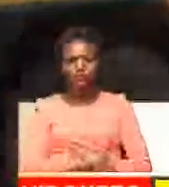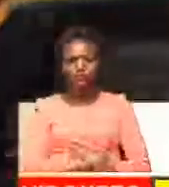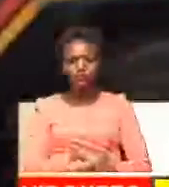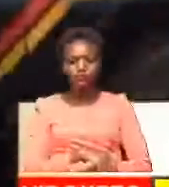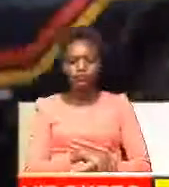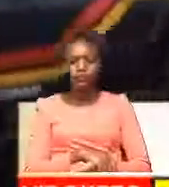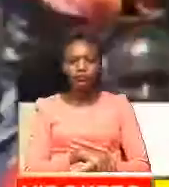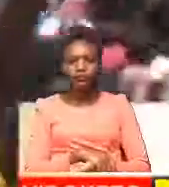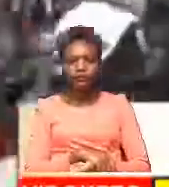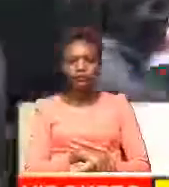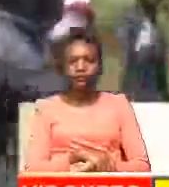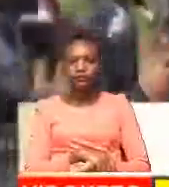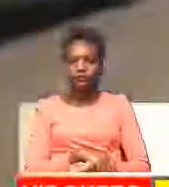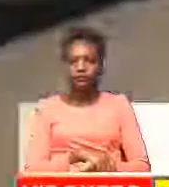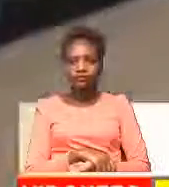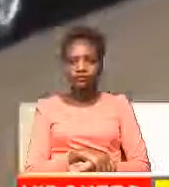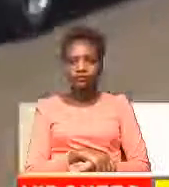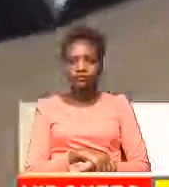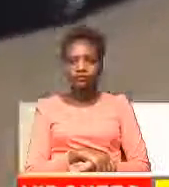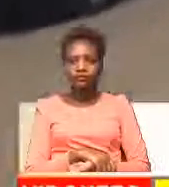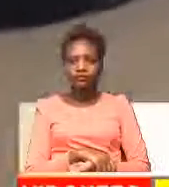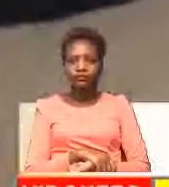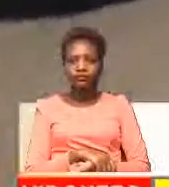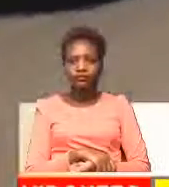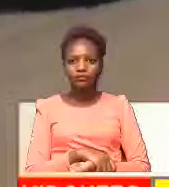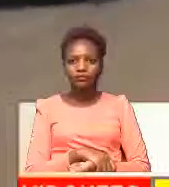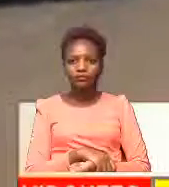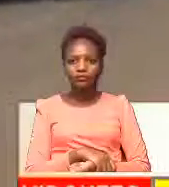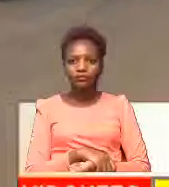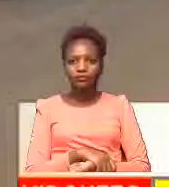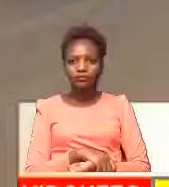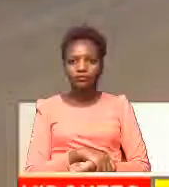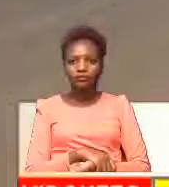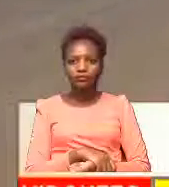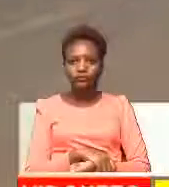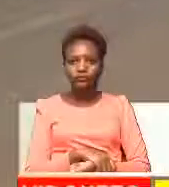Bonfas Barasa, TV47, County of Trans Nzoia.